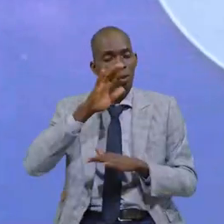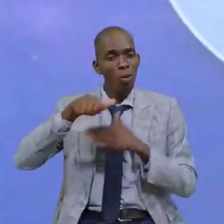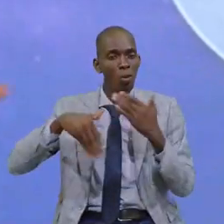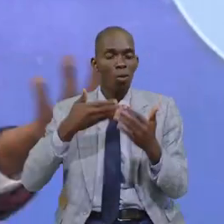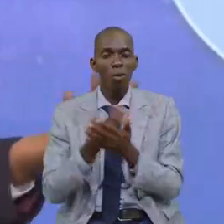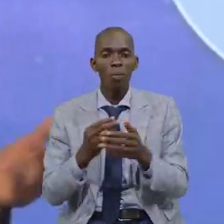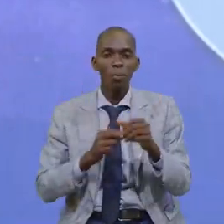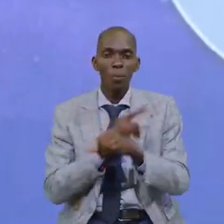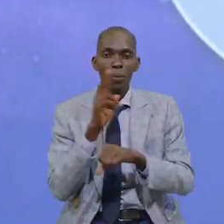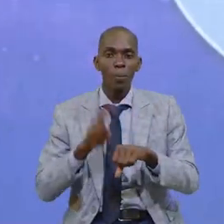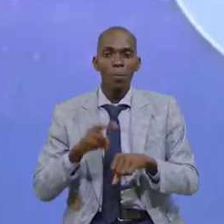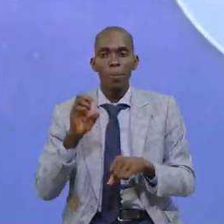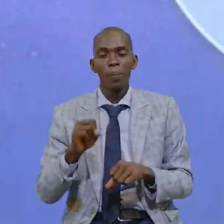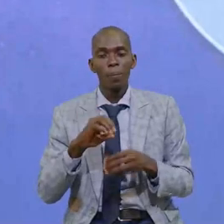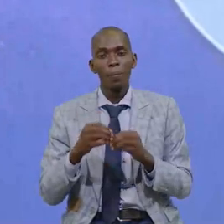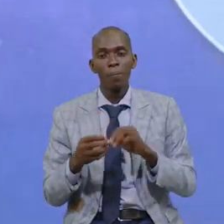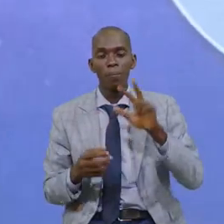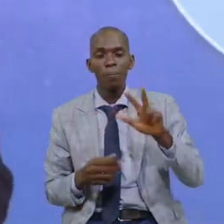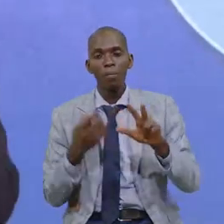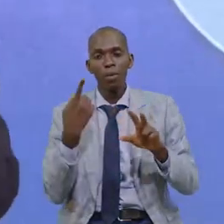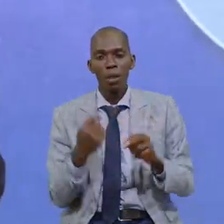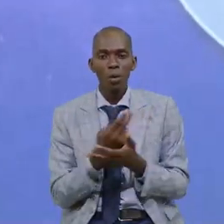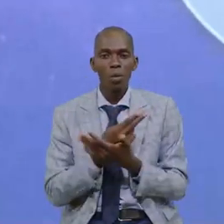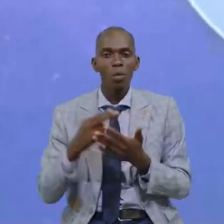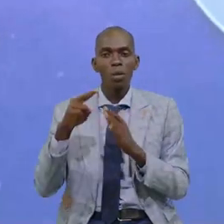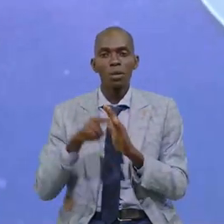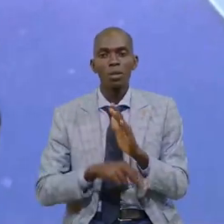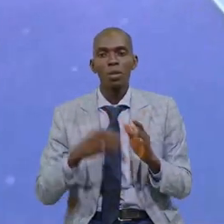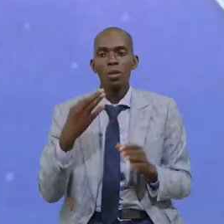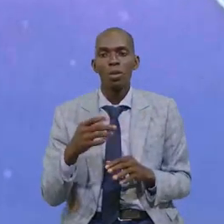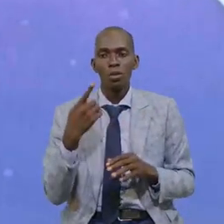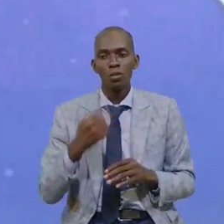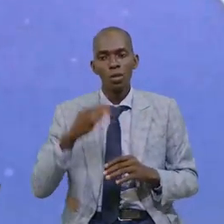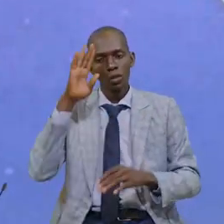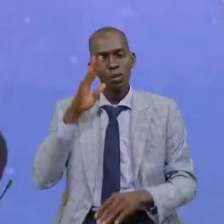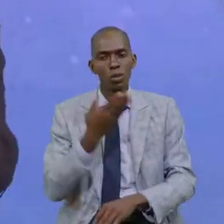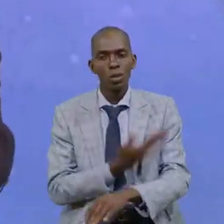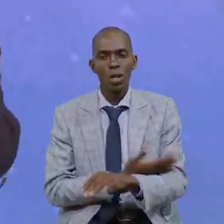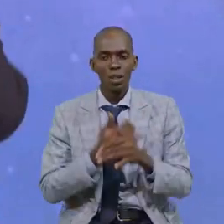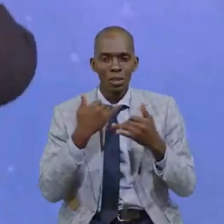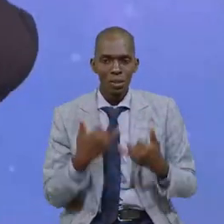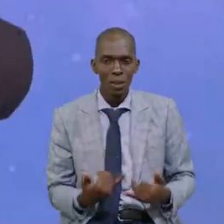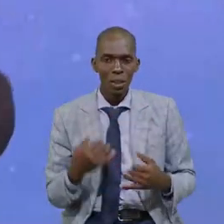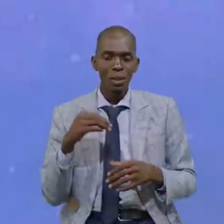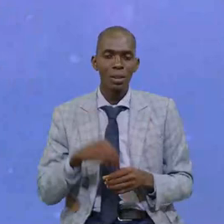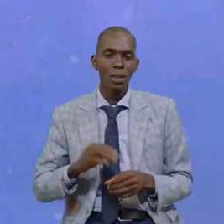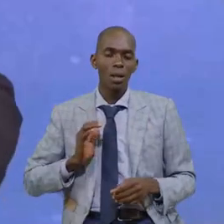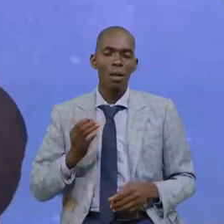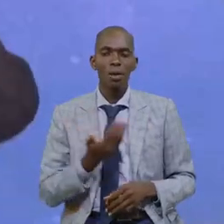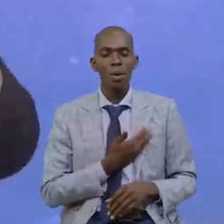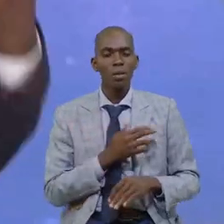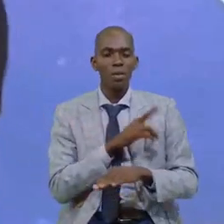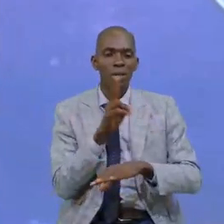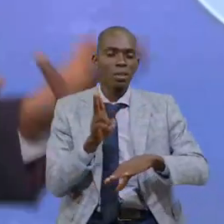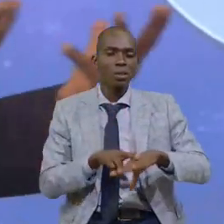nations. Et troisième élément, la piété du Fils maintenant dans